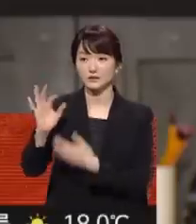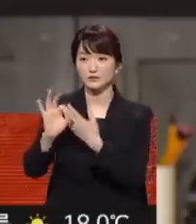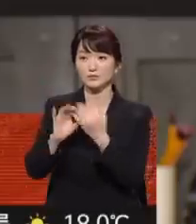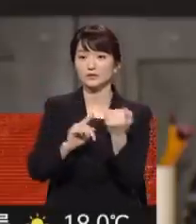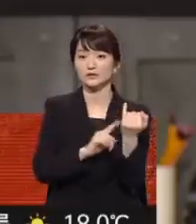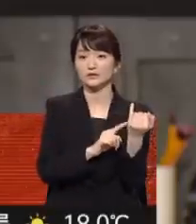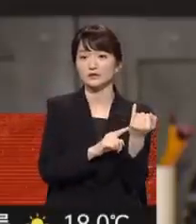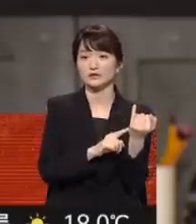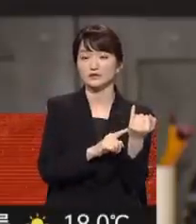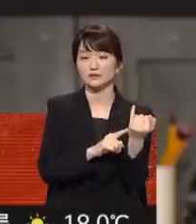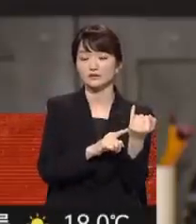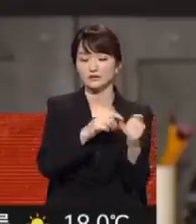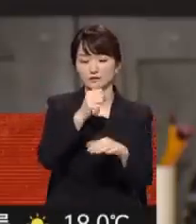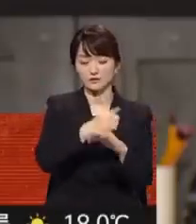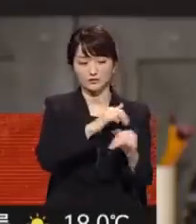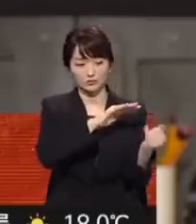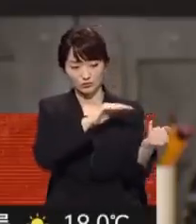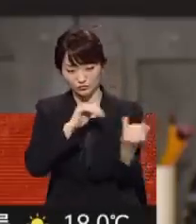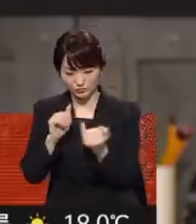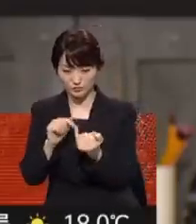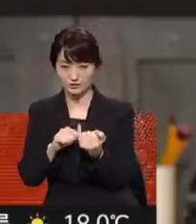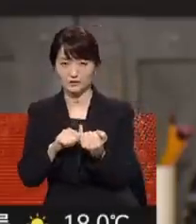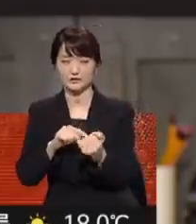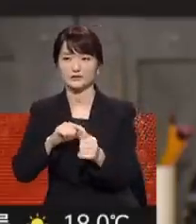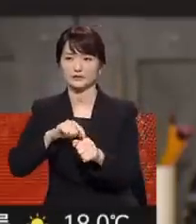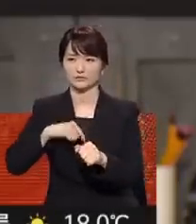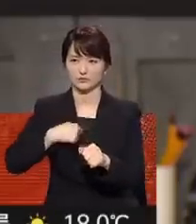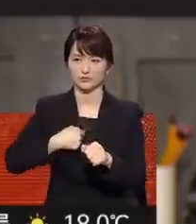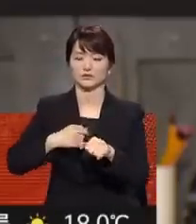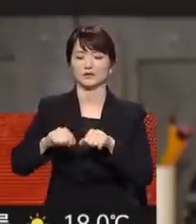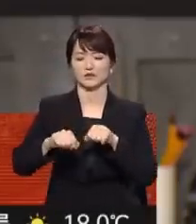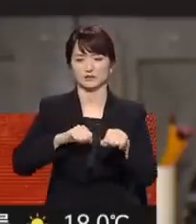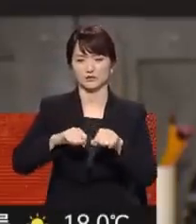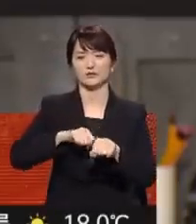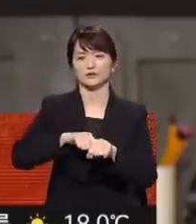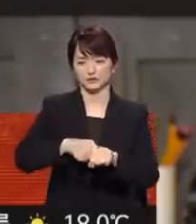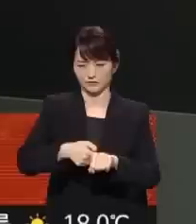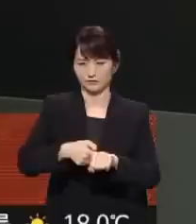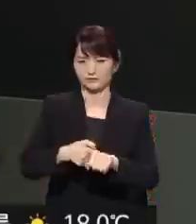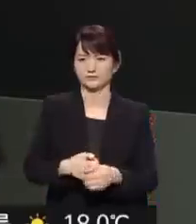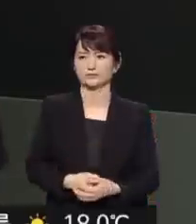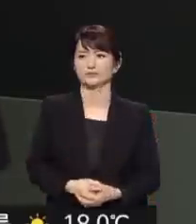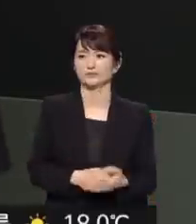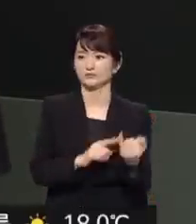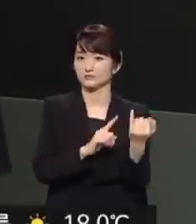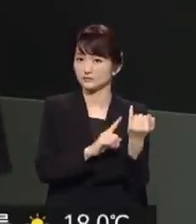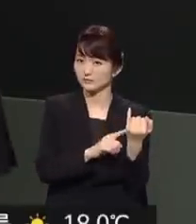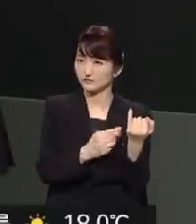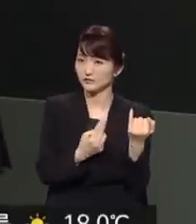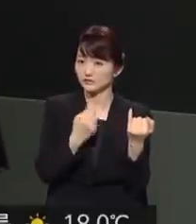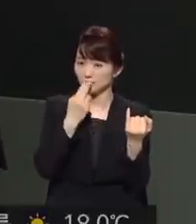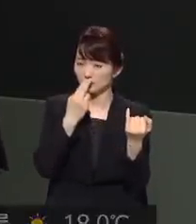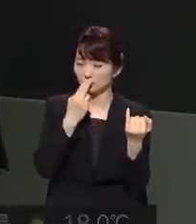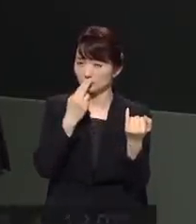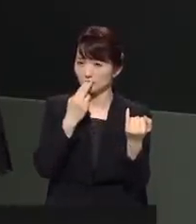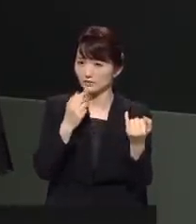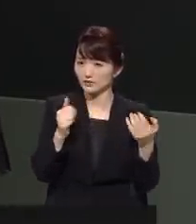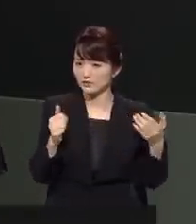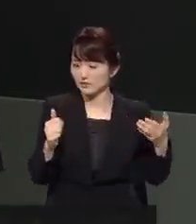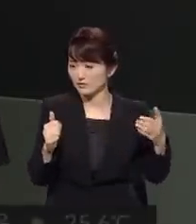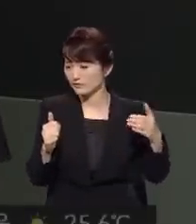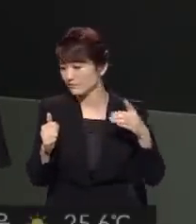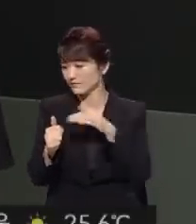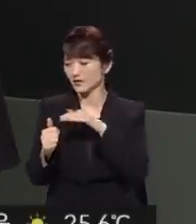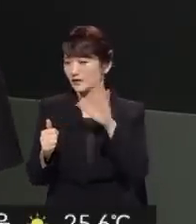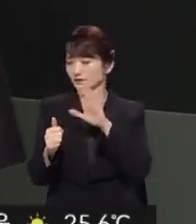여성은 나중에 소환해가지고 본인의 행동에 대해서 처벌을 받습니다. 예, 여성이라고 해서 생명의 위해를 가능성이